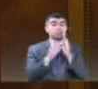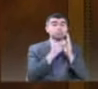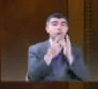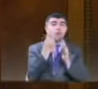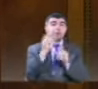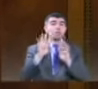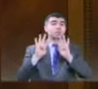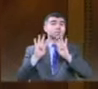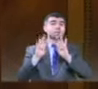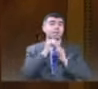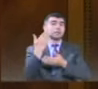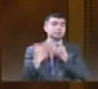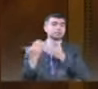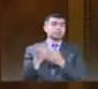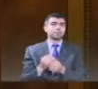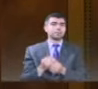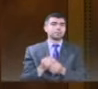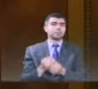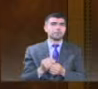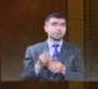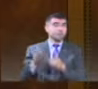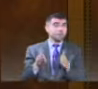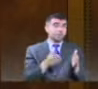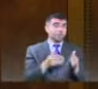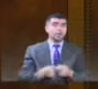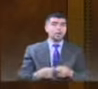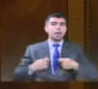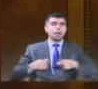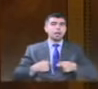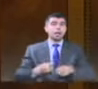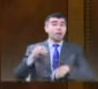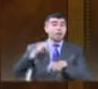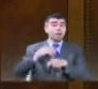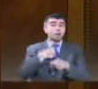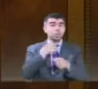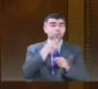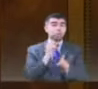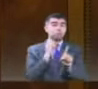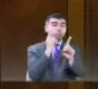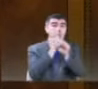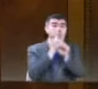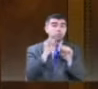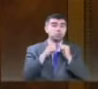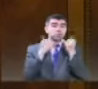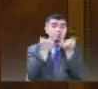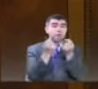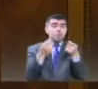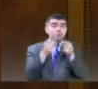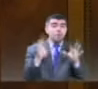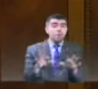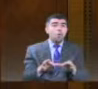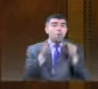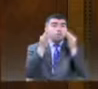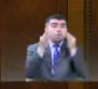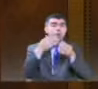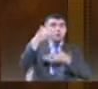2008. السيد رئيس، لقد توجت هذه اللقاءات الرفيعة المستوى بإصدار بيانات ختامية مشتركة بين المغرب وكل